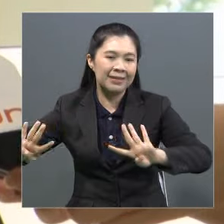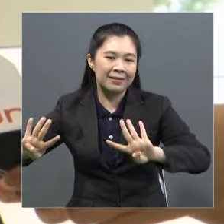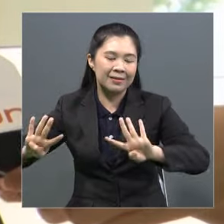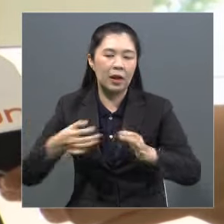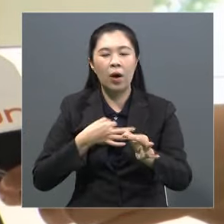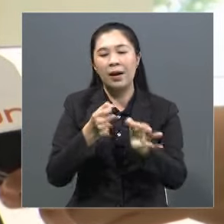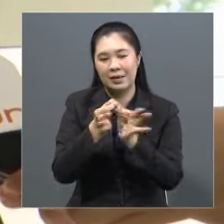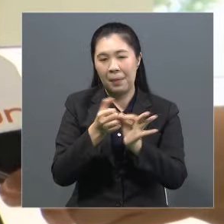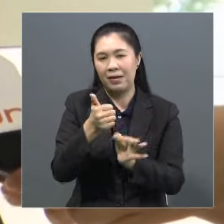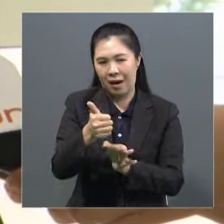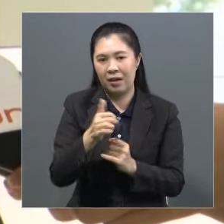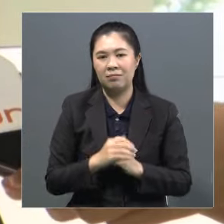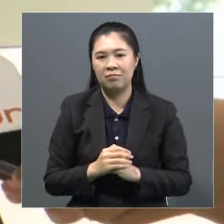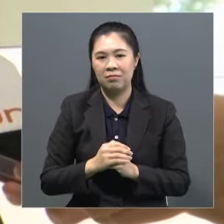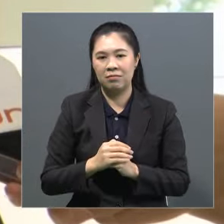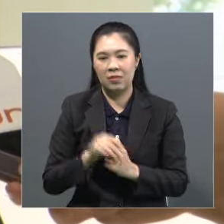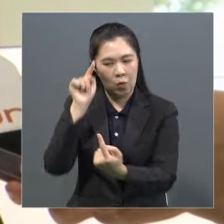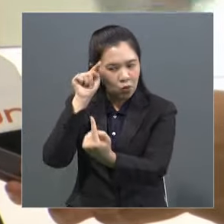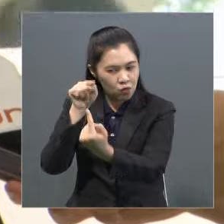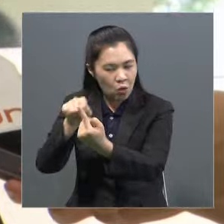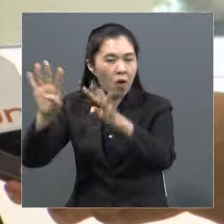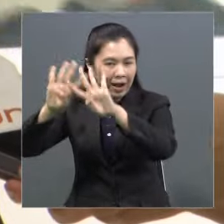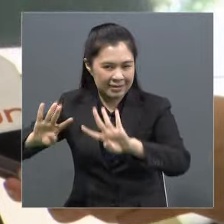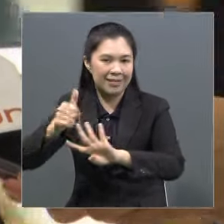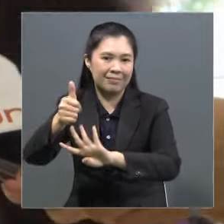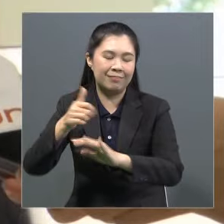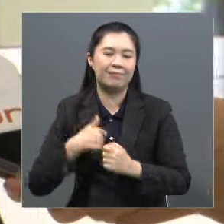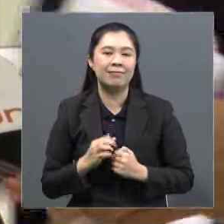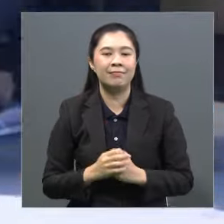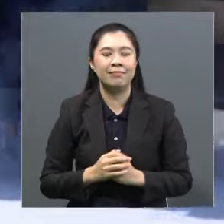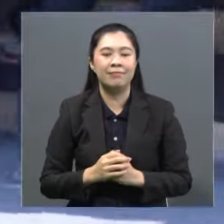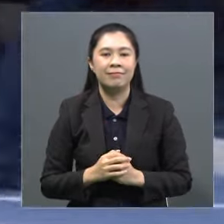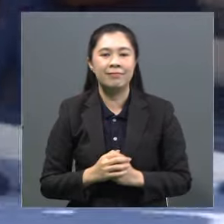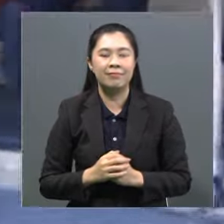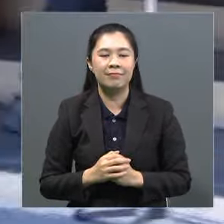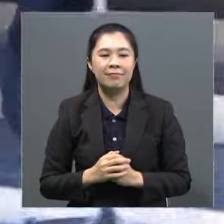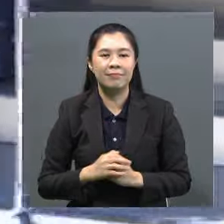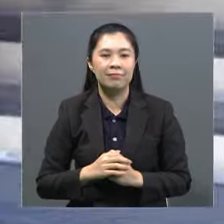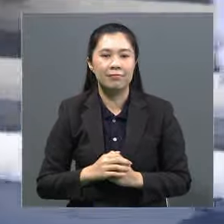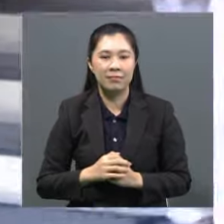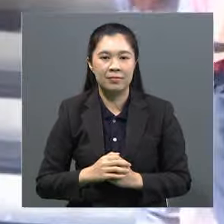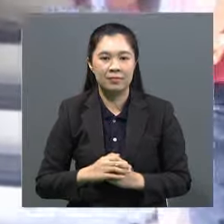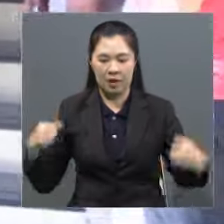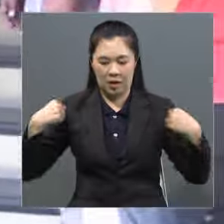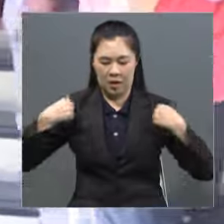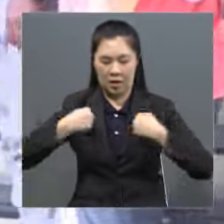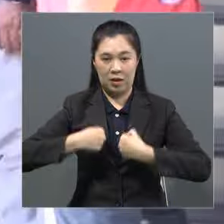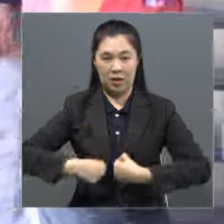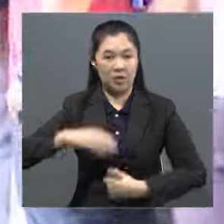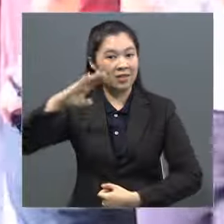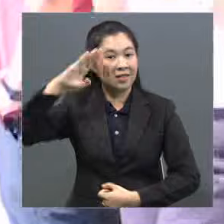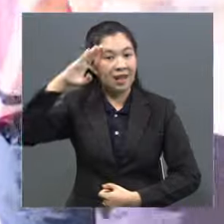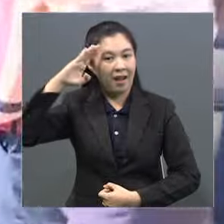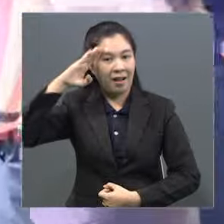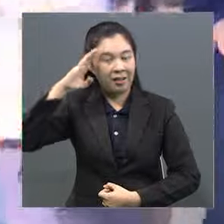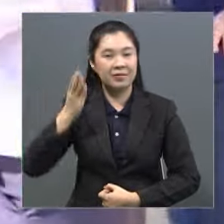ถ้าเราไม่ยึดตรงไหนก็ต้องติงมาได้เราอธิบายได้หมด ครู่นี้ที่เห็นใส่ชุดทหารนะคะก็จะเป็นในส่ว